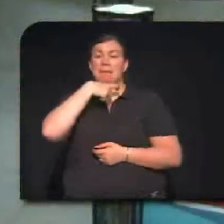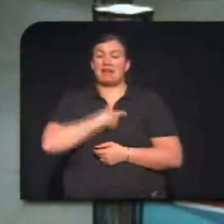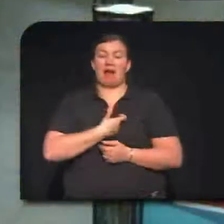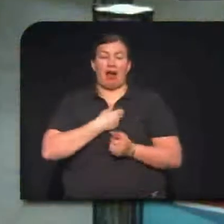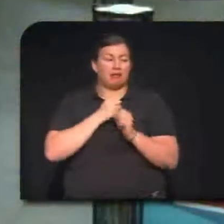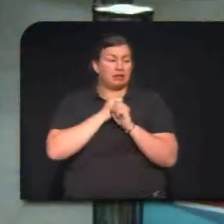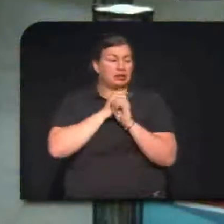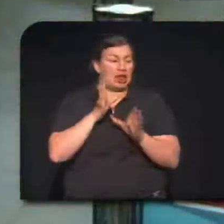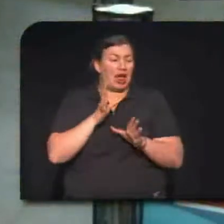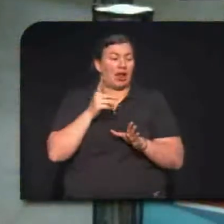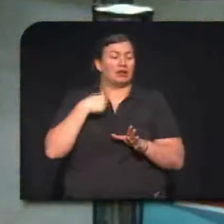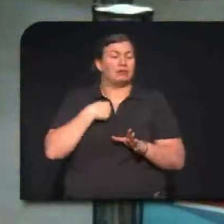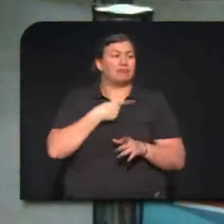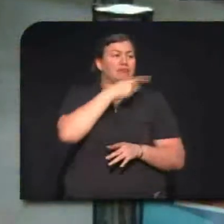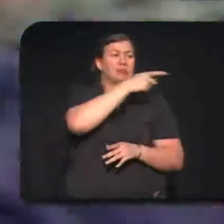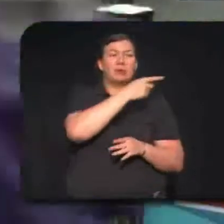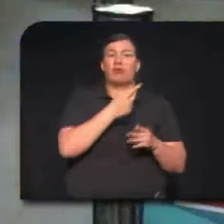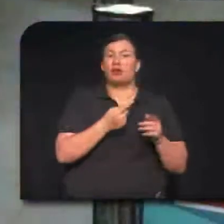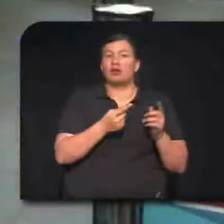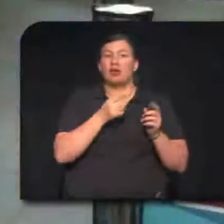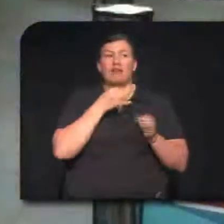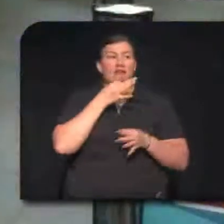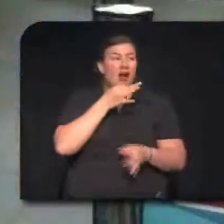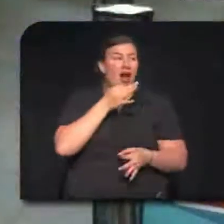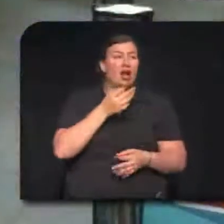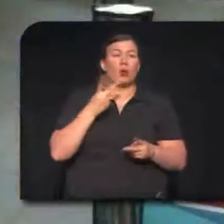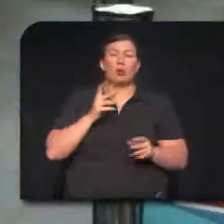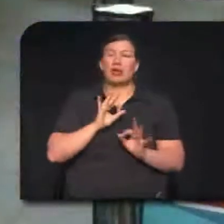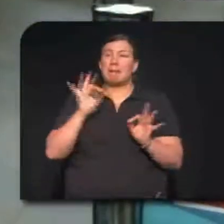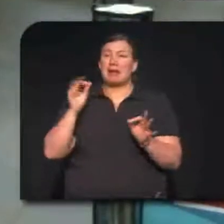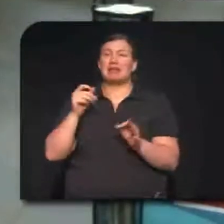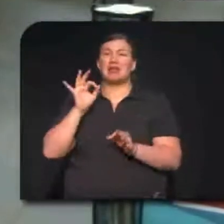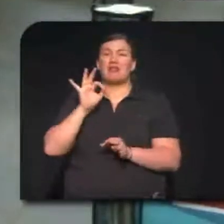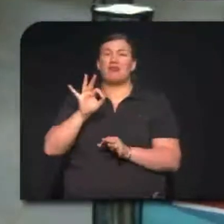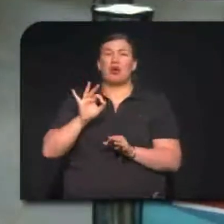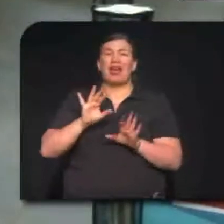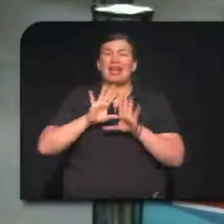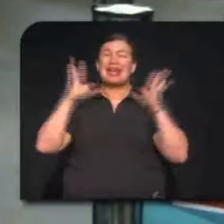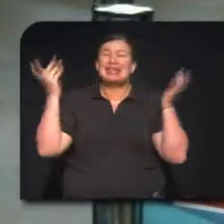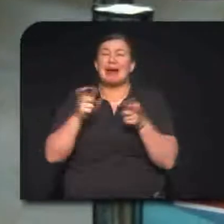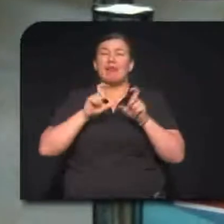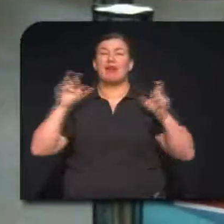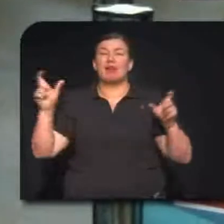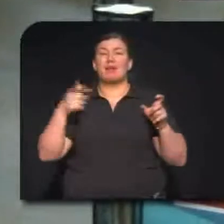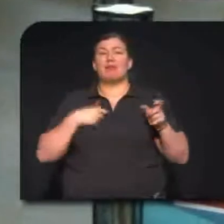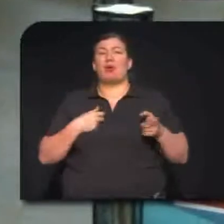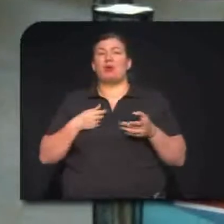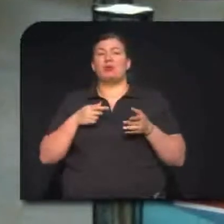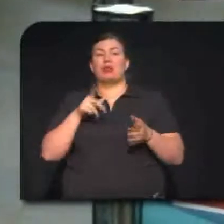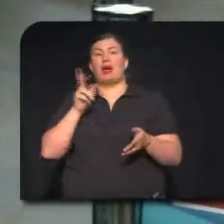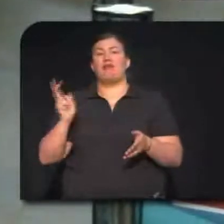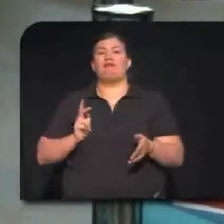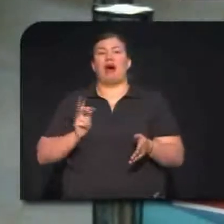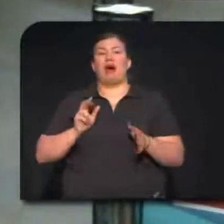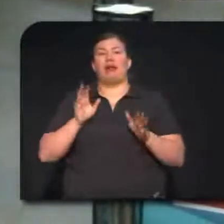zum Beispiel indem sie vorne Fragen oder was auch immer oder ist es besser hier für die ganze Versammlung aufzuhalten